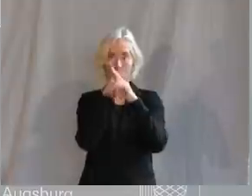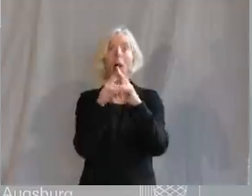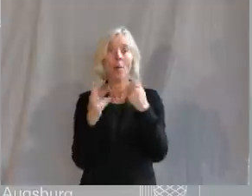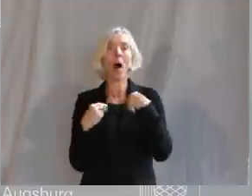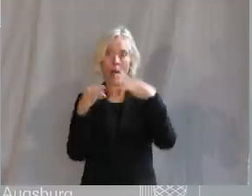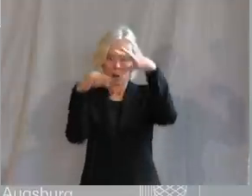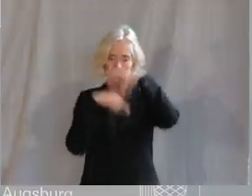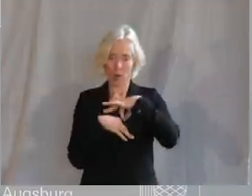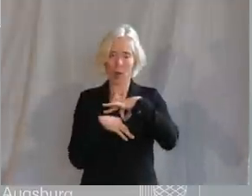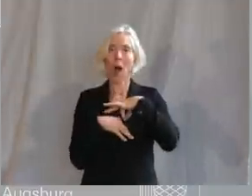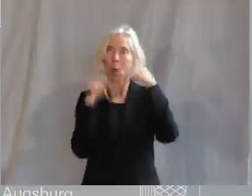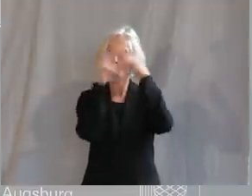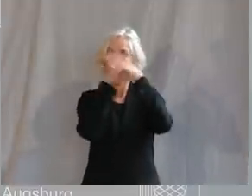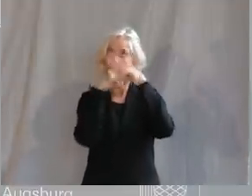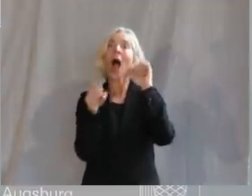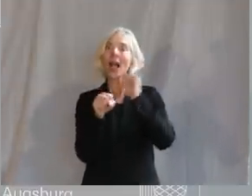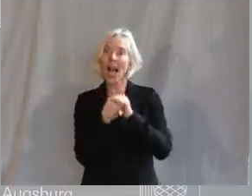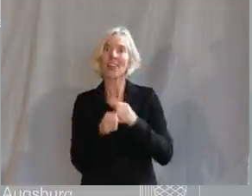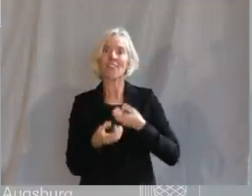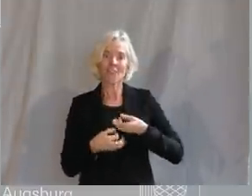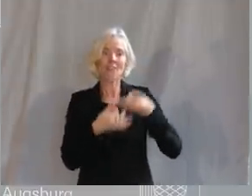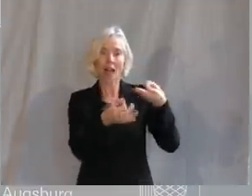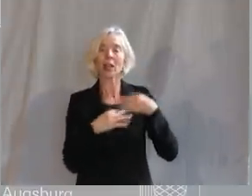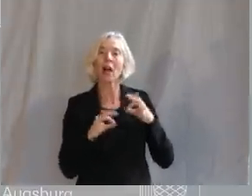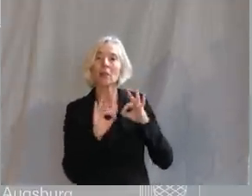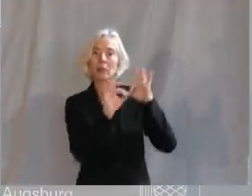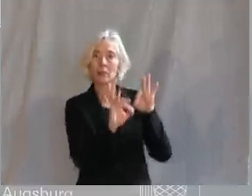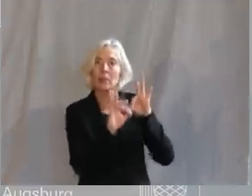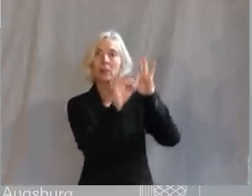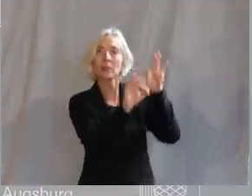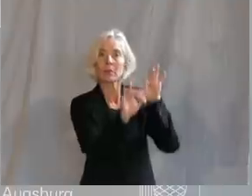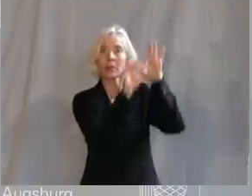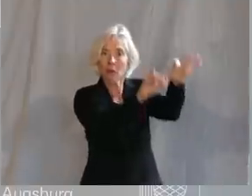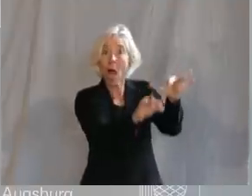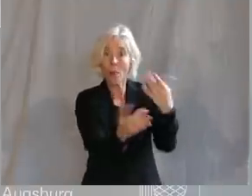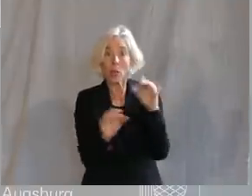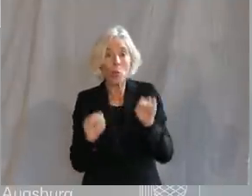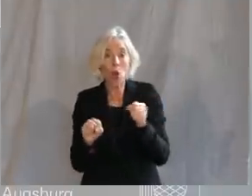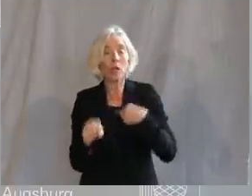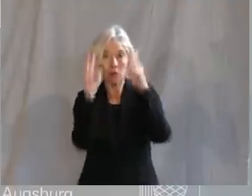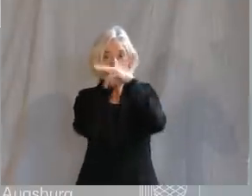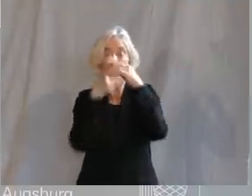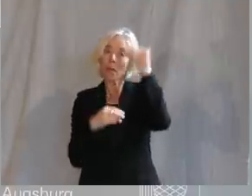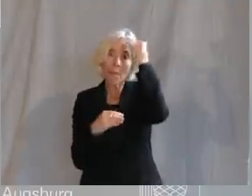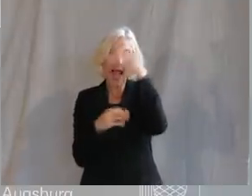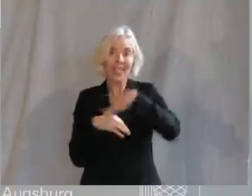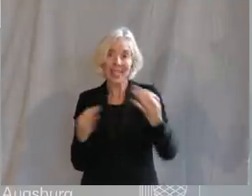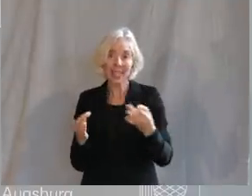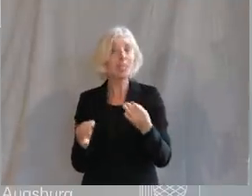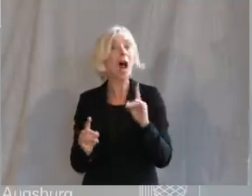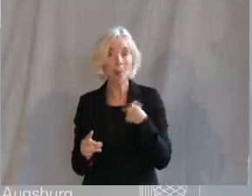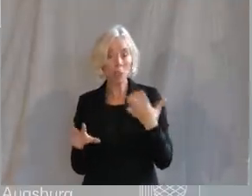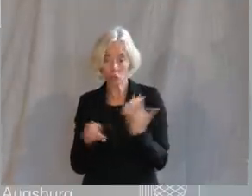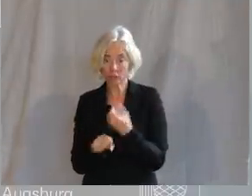Aber wenn ich vielleicht selber infiziert bin, es nicht merke, bin ich trotzdem Überträger dieses Virus und kann jemanden anstecken,